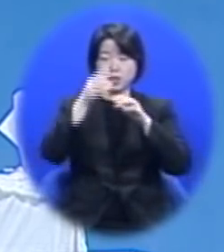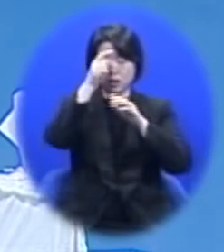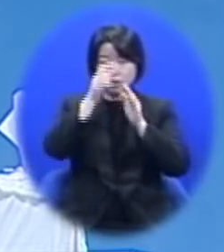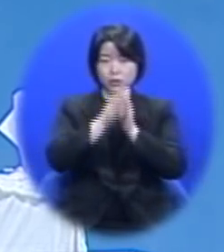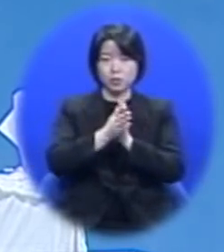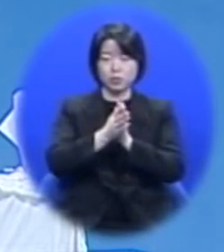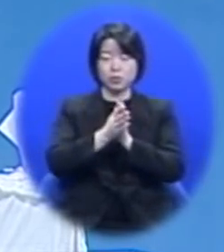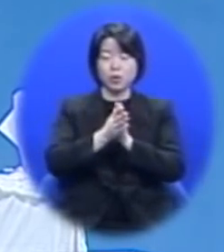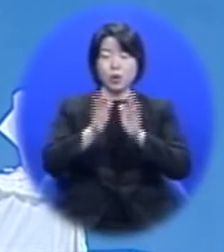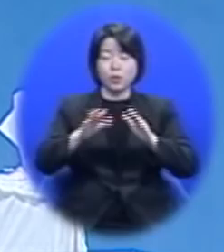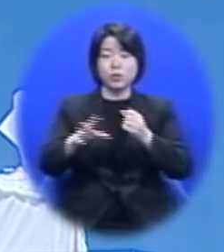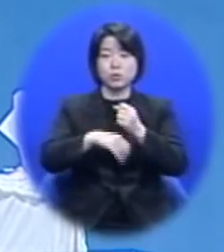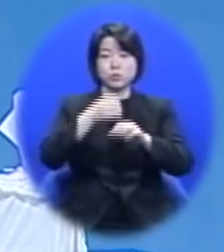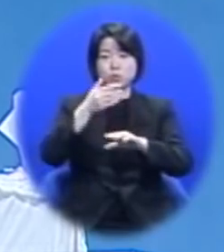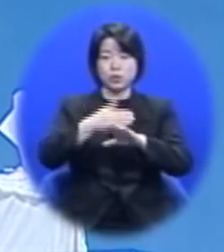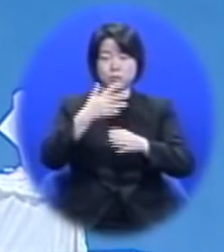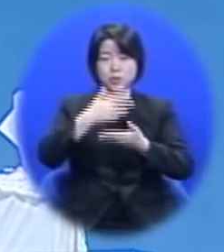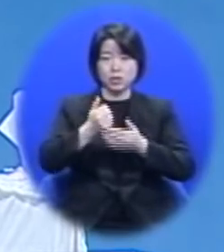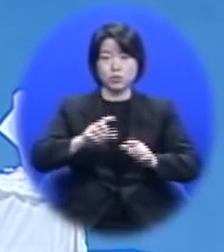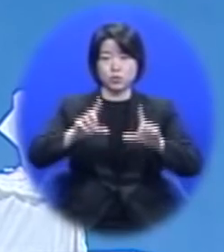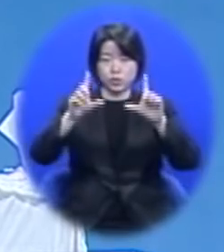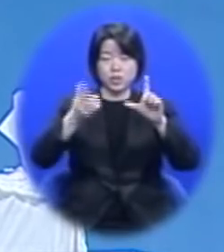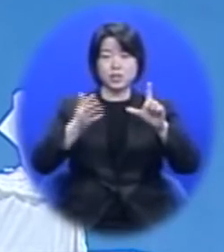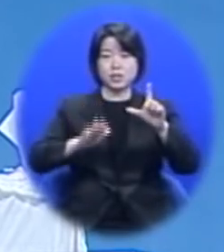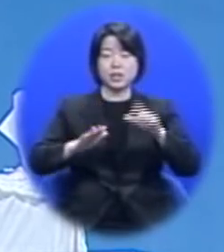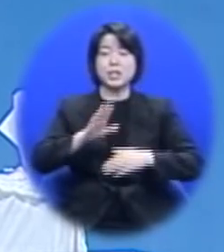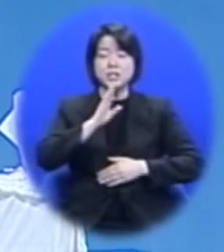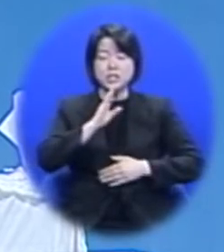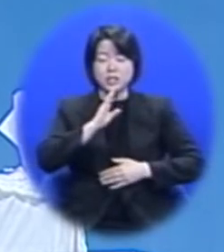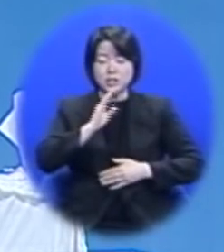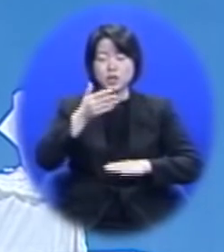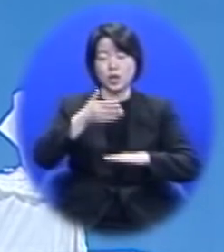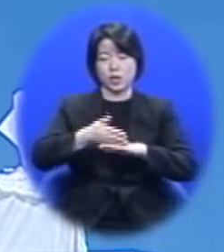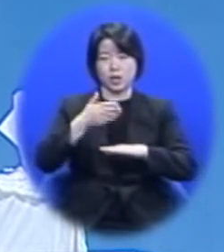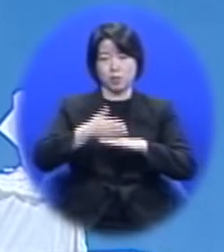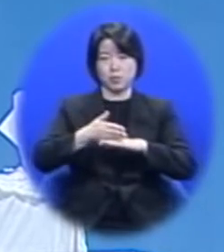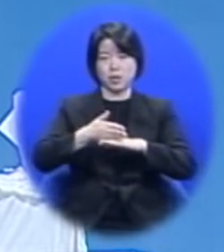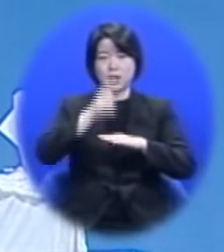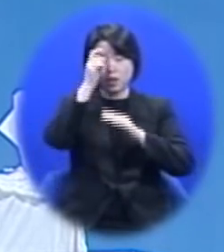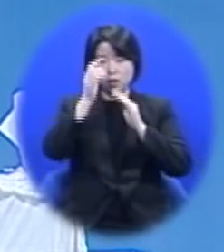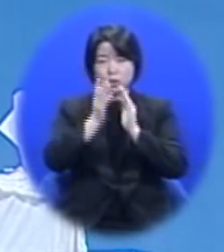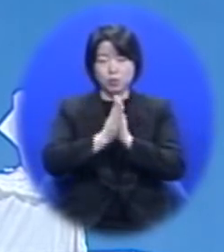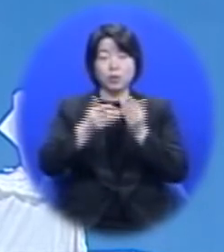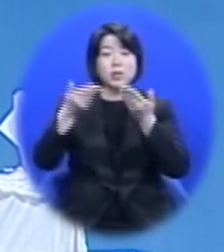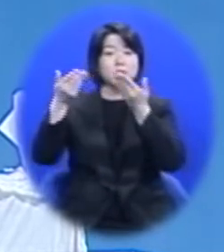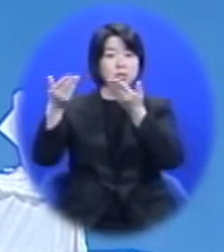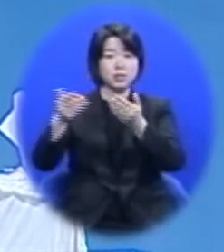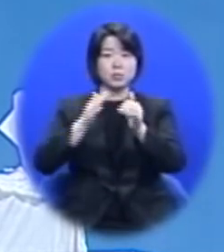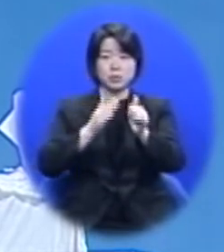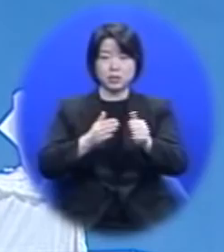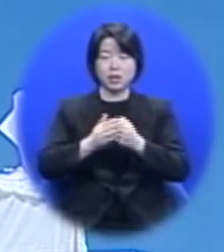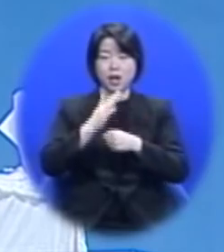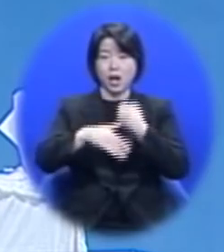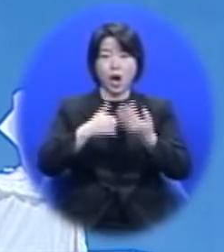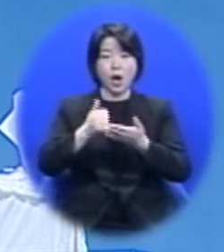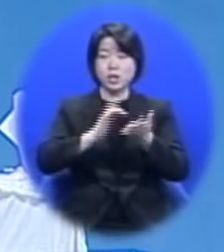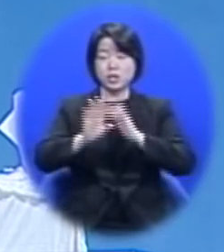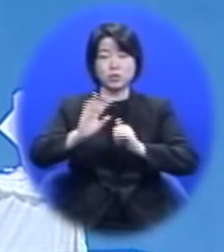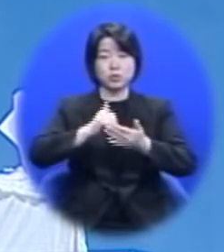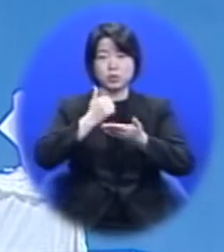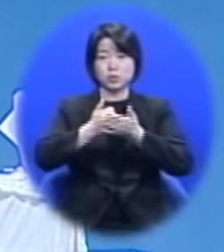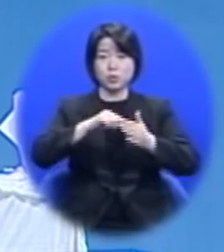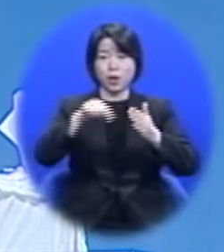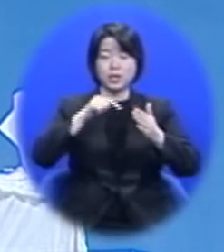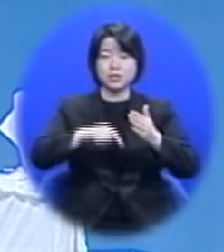추수감사 주일인데 이 시간에 진짜 감사의 고백을, 기도를 하나님께 올려드립시다. 하나님, 예수 그리스도 안에서